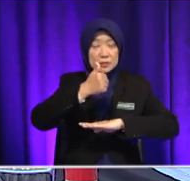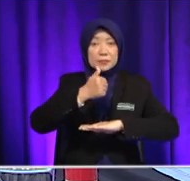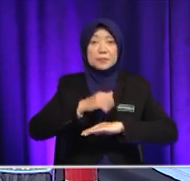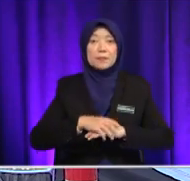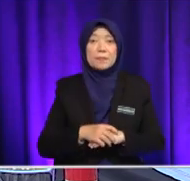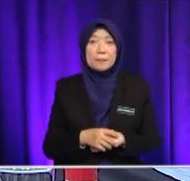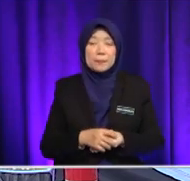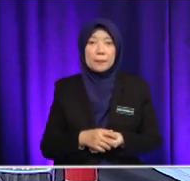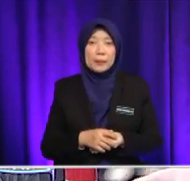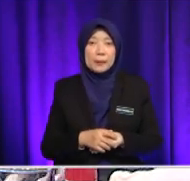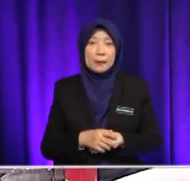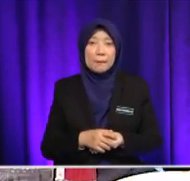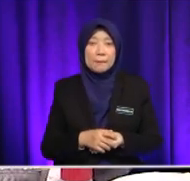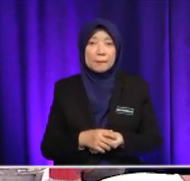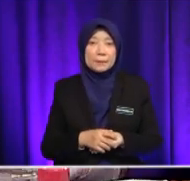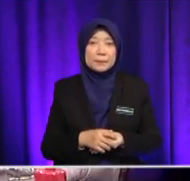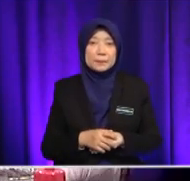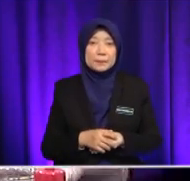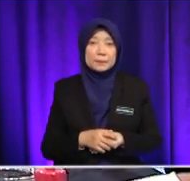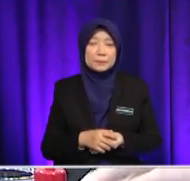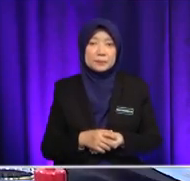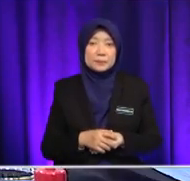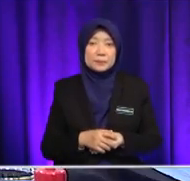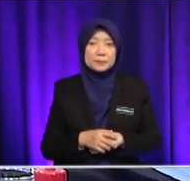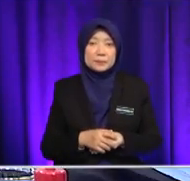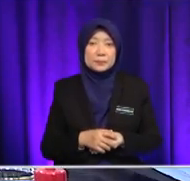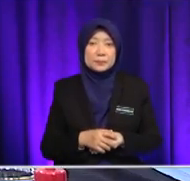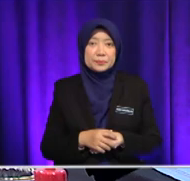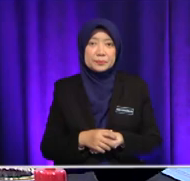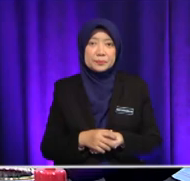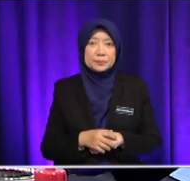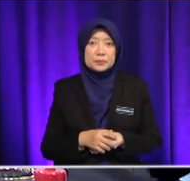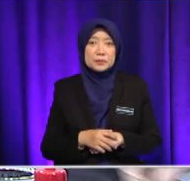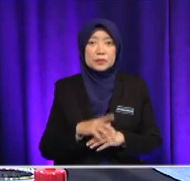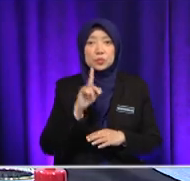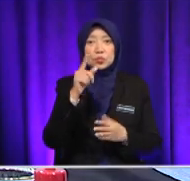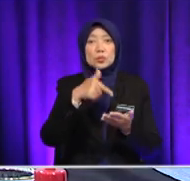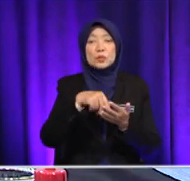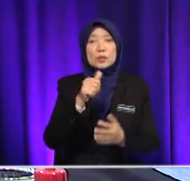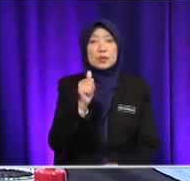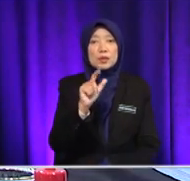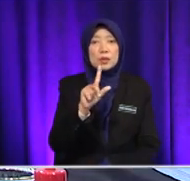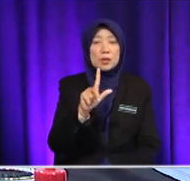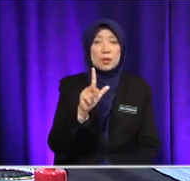Okey. Okey. Okey, satu acid. Alkali.